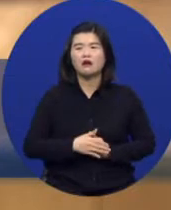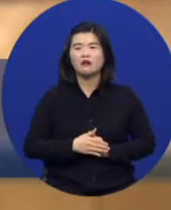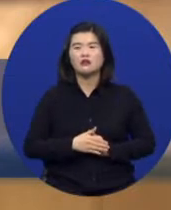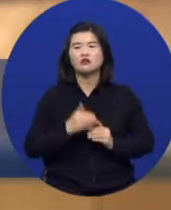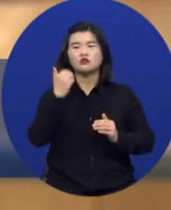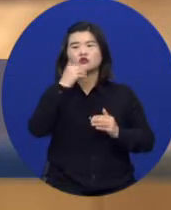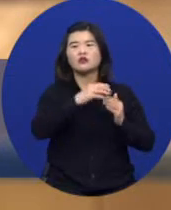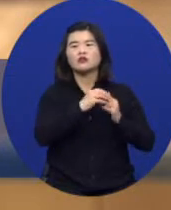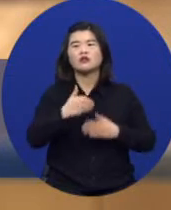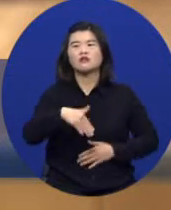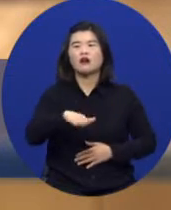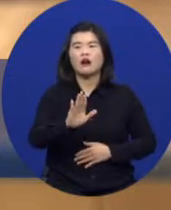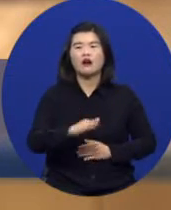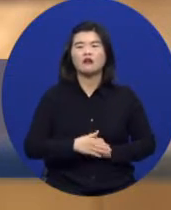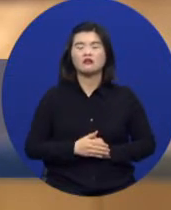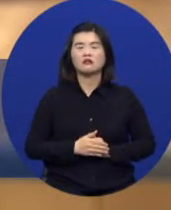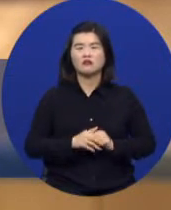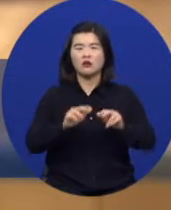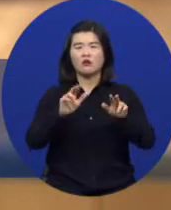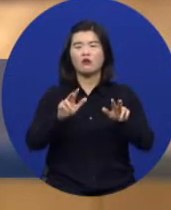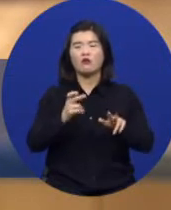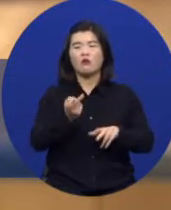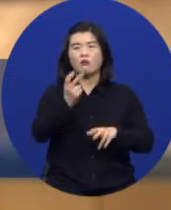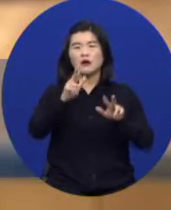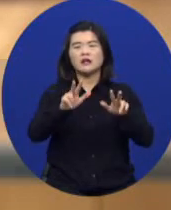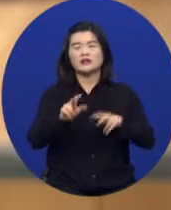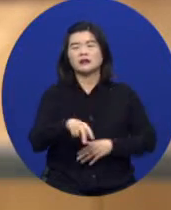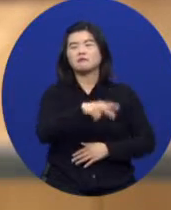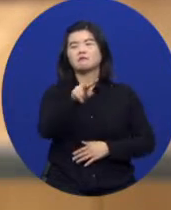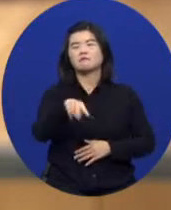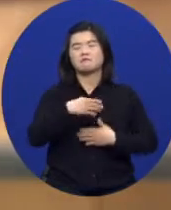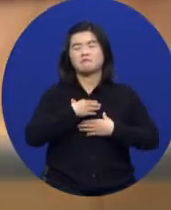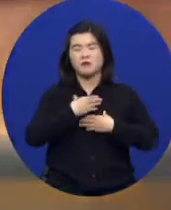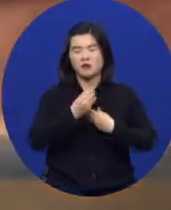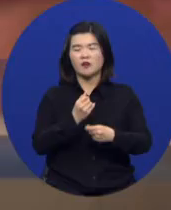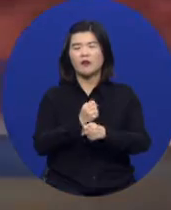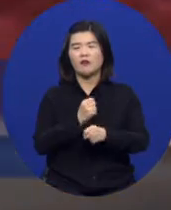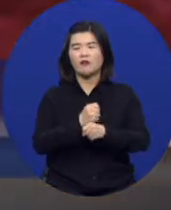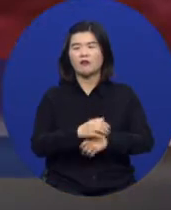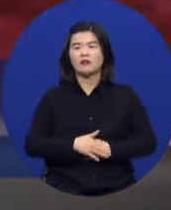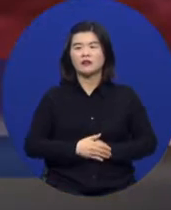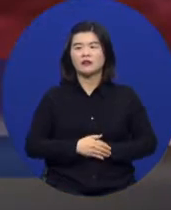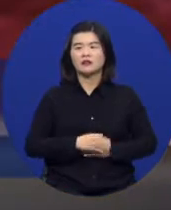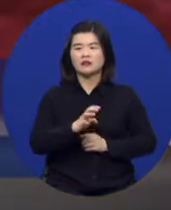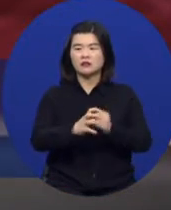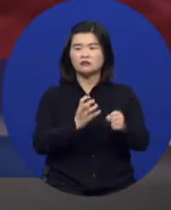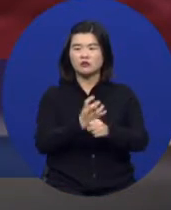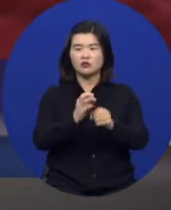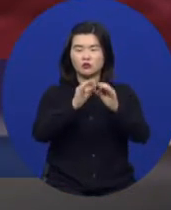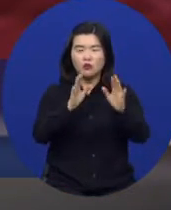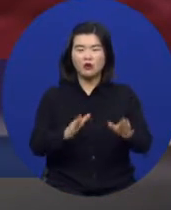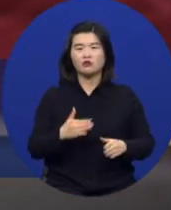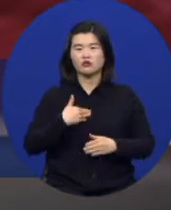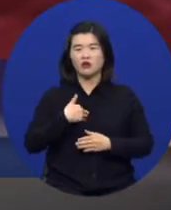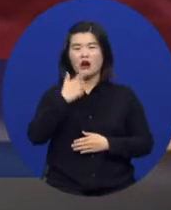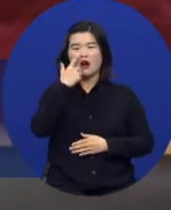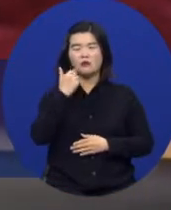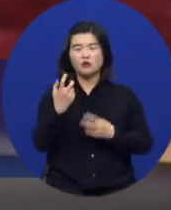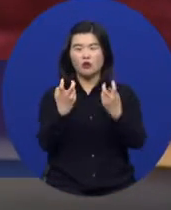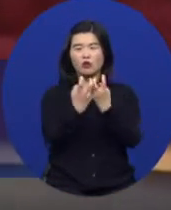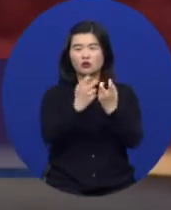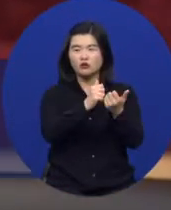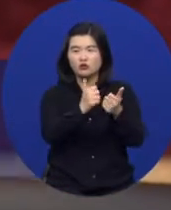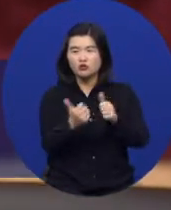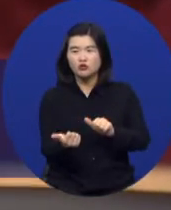하면 그래서 오빠 이제 난 할랄 돌아댕겼어 40년 동안은 우리가 어떻게 아버지가